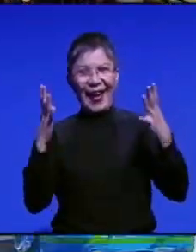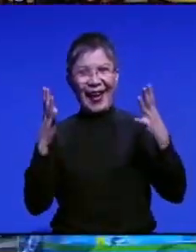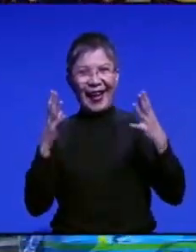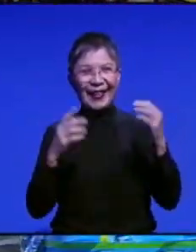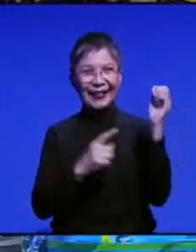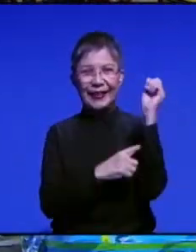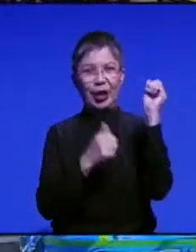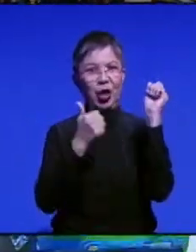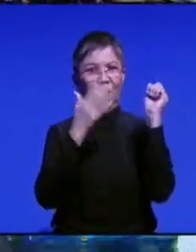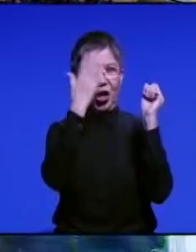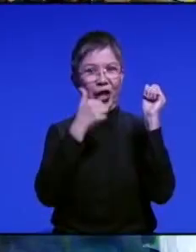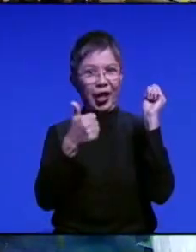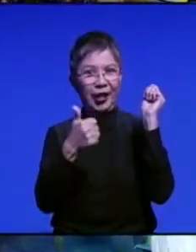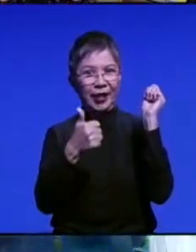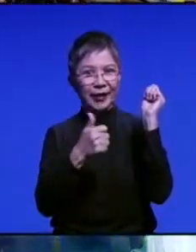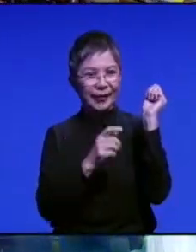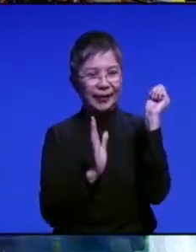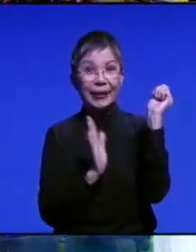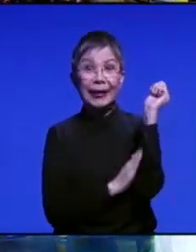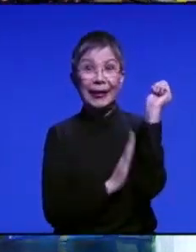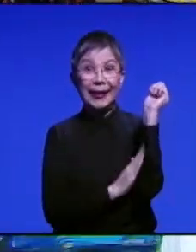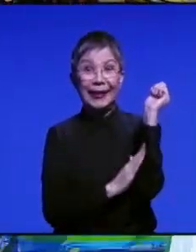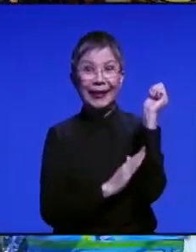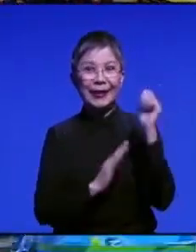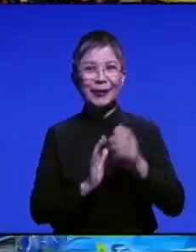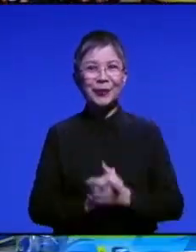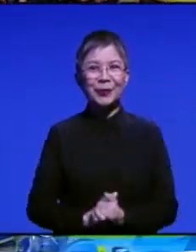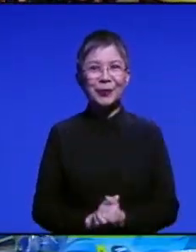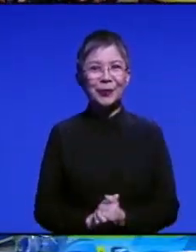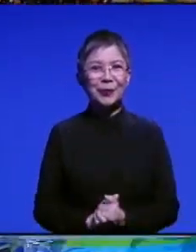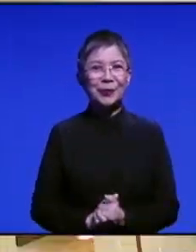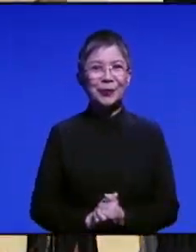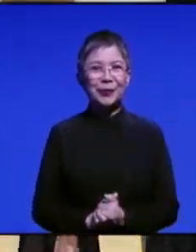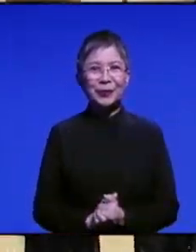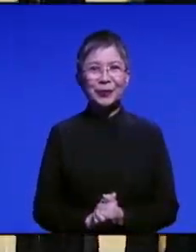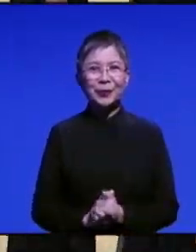taraaa. Lihat, hasil dicetak oleh stiker dan hasil saya.